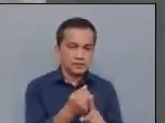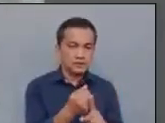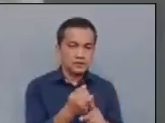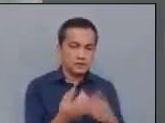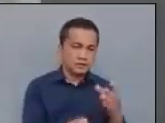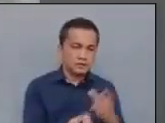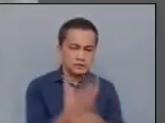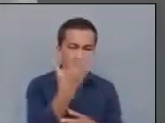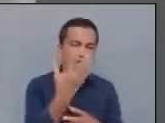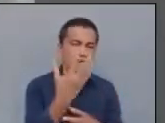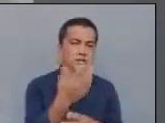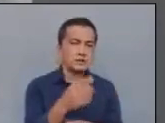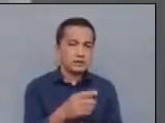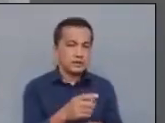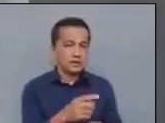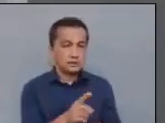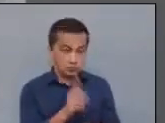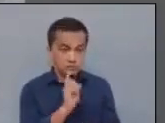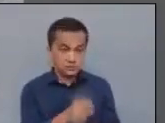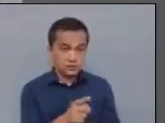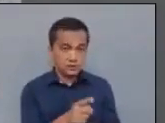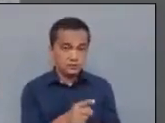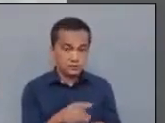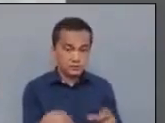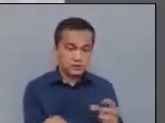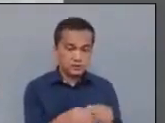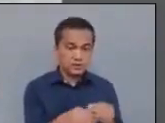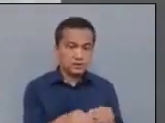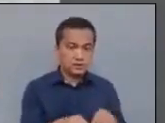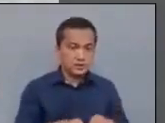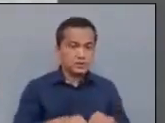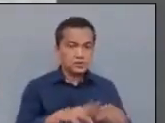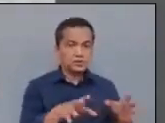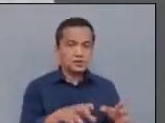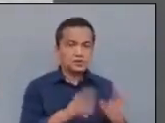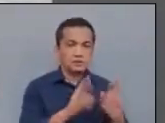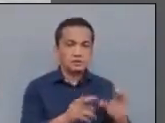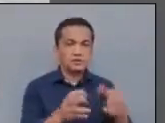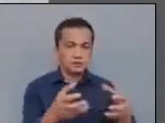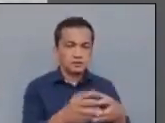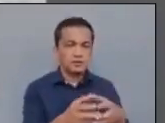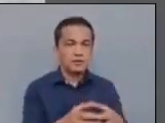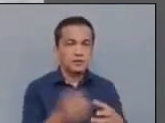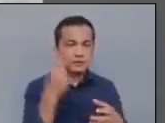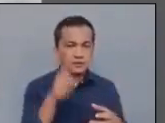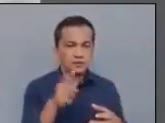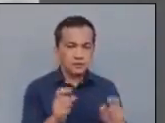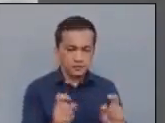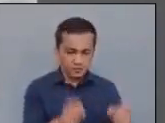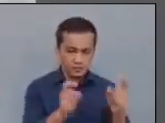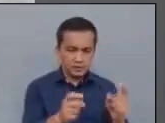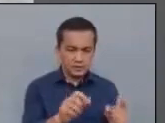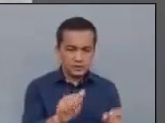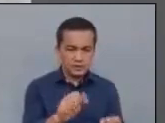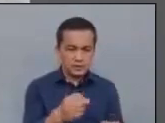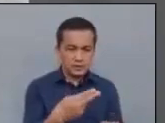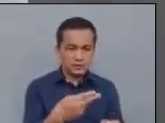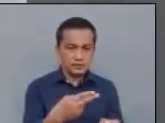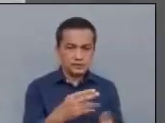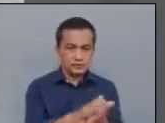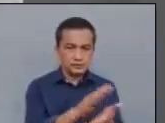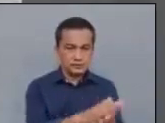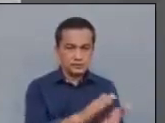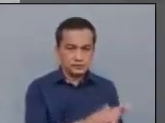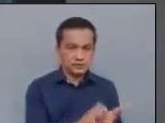Bulusan. Katunayan, nagdagdag ng Deployable Response Group ang ahensya para mapabilis ang ashfall clearing operations sa